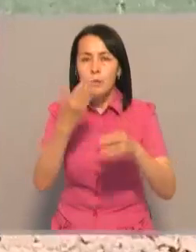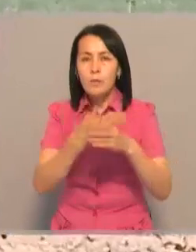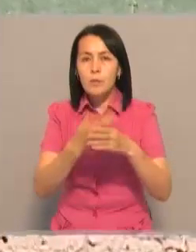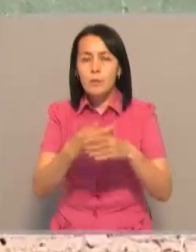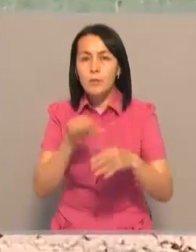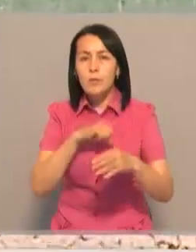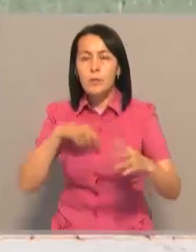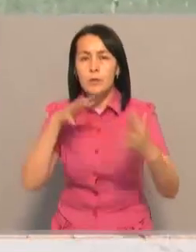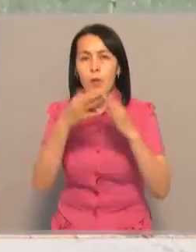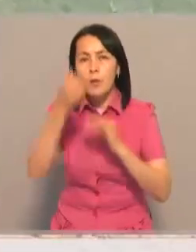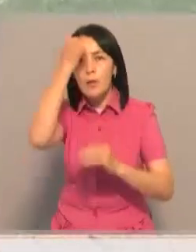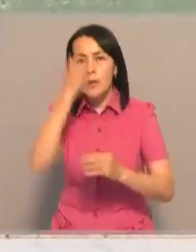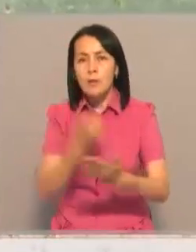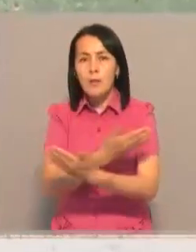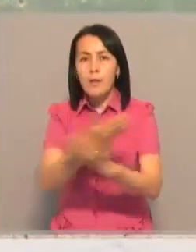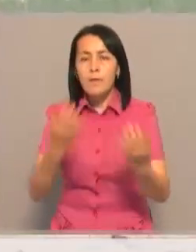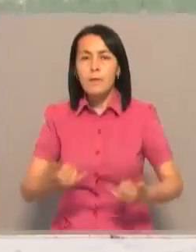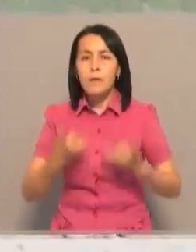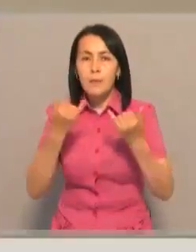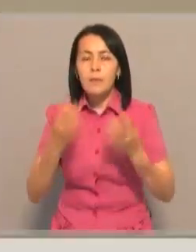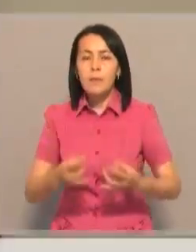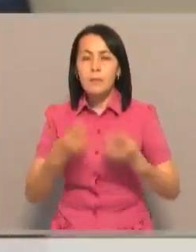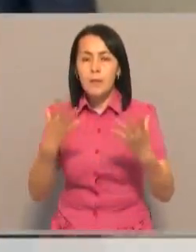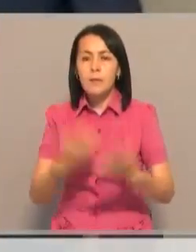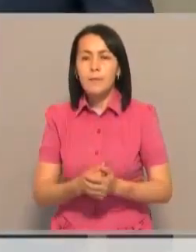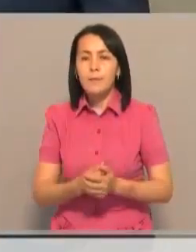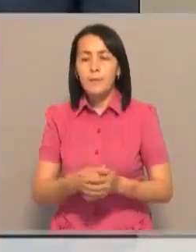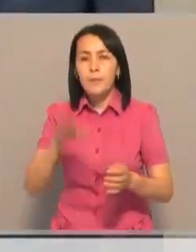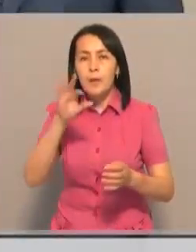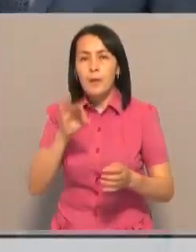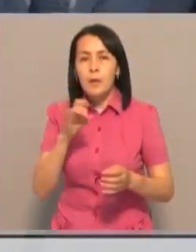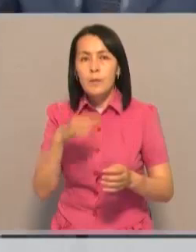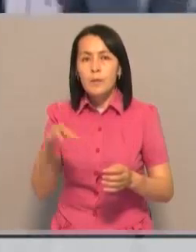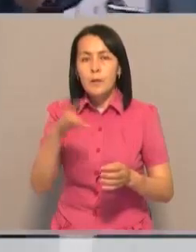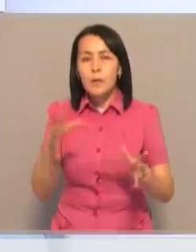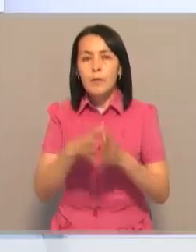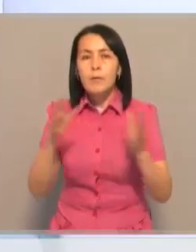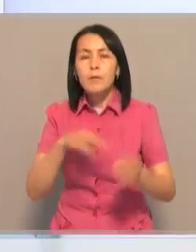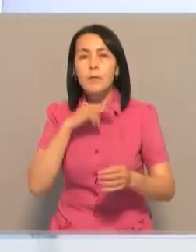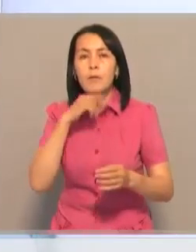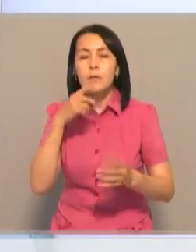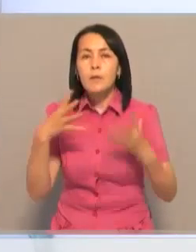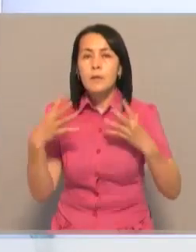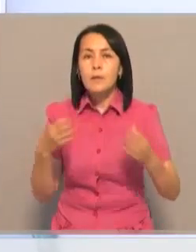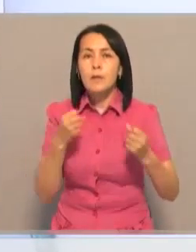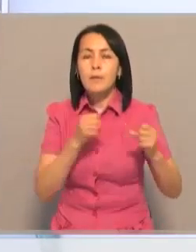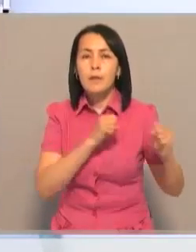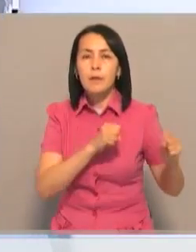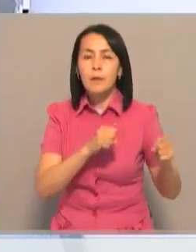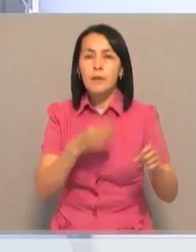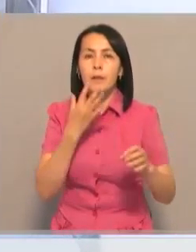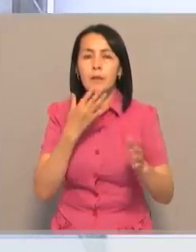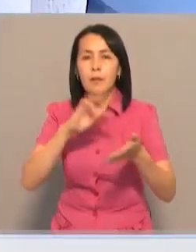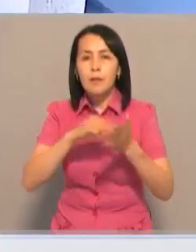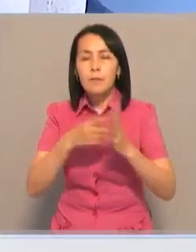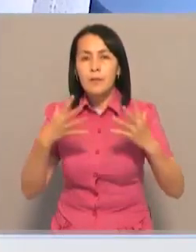в родном ауле. Спасибо. Поздравляю всех с праздником. В Рудобасенском районе большое внимание уделяется здравоохранению. В рамках